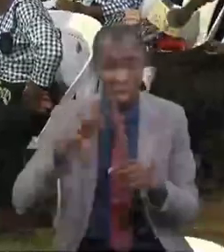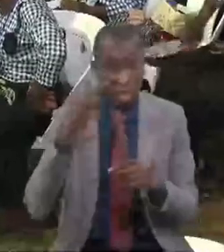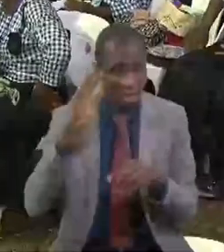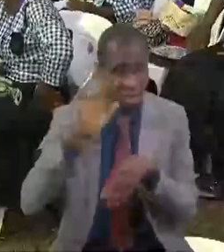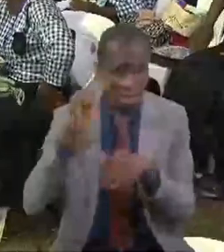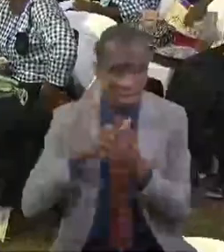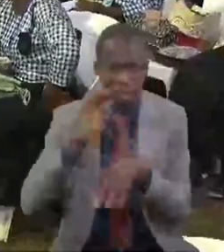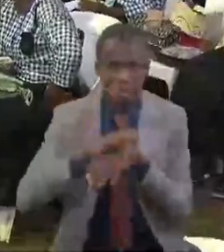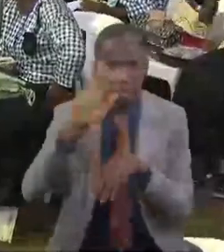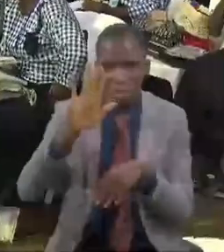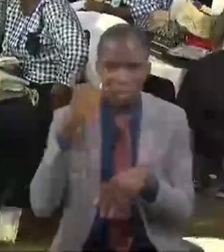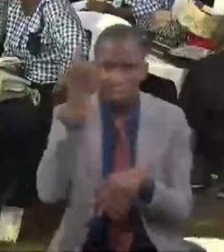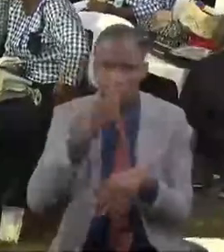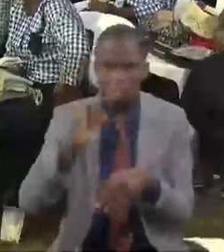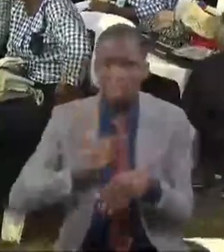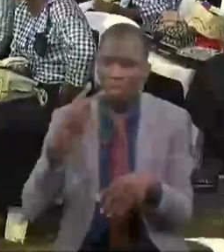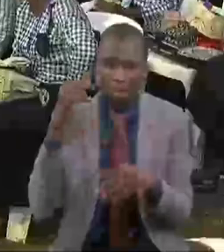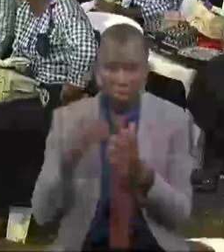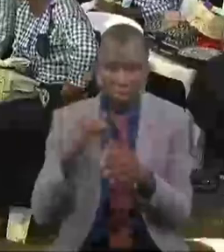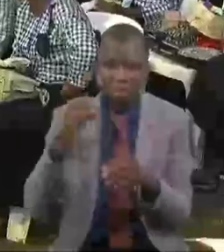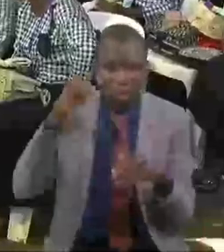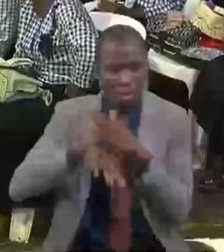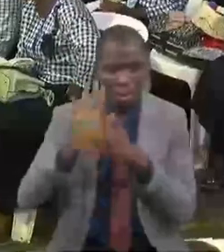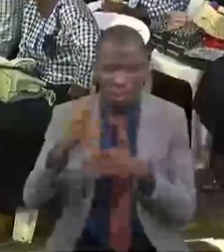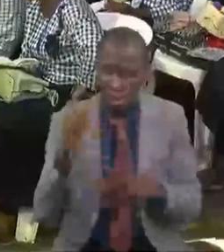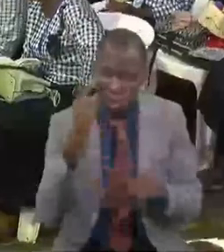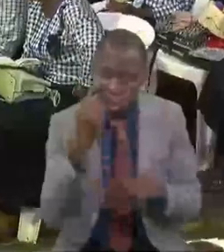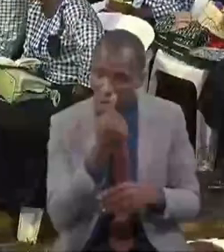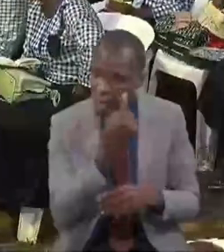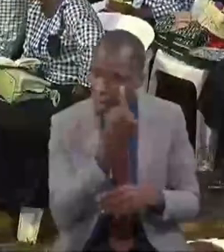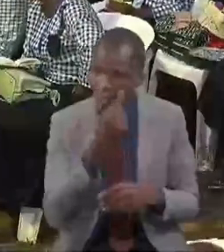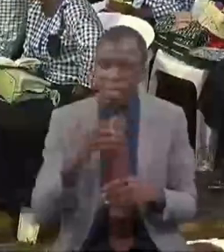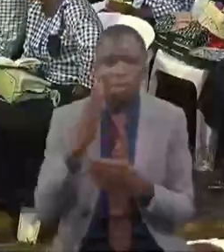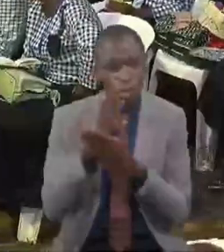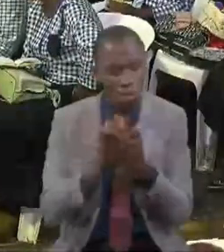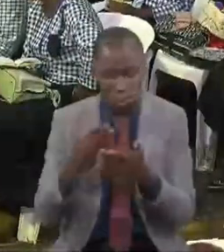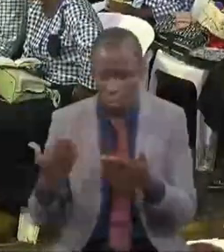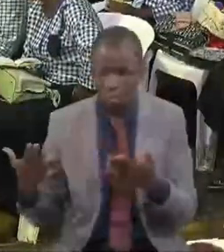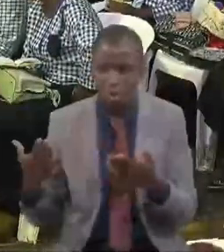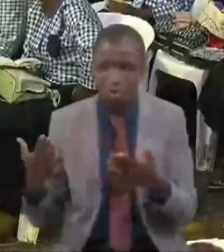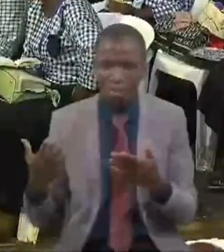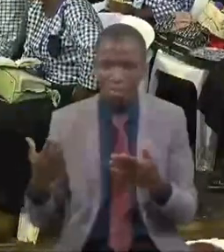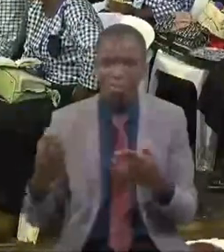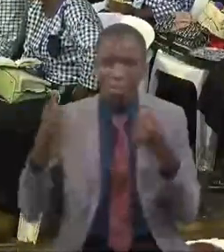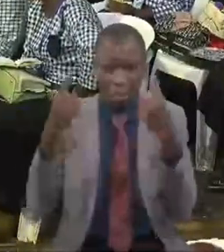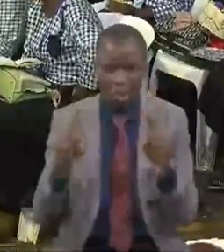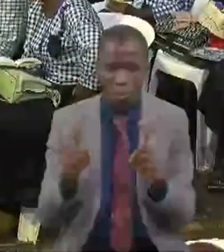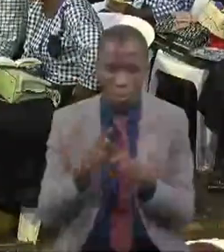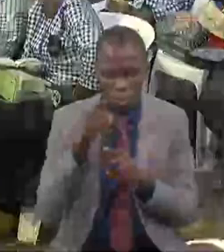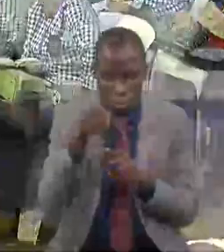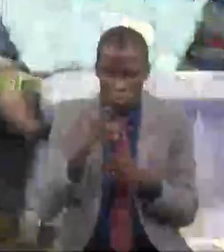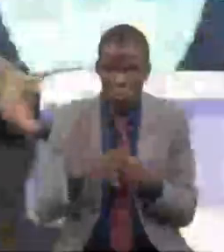visage je dis je le vois je le vois sur tes paupiers quelque chose t'est arrivé